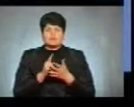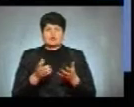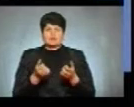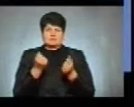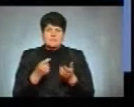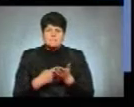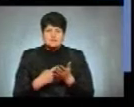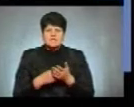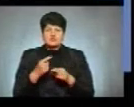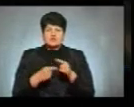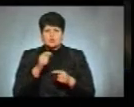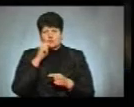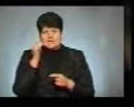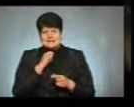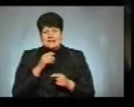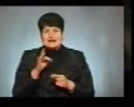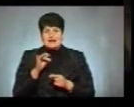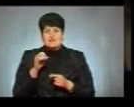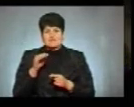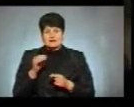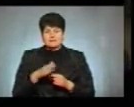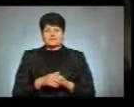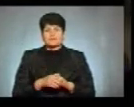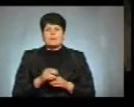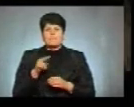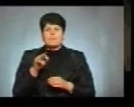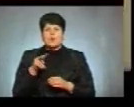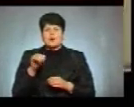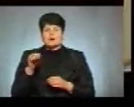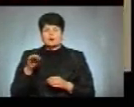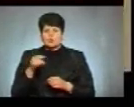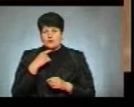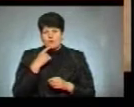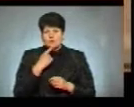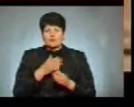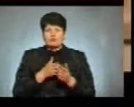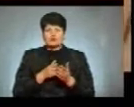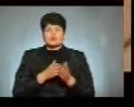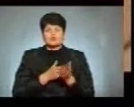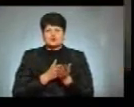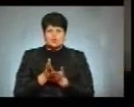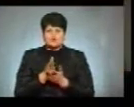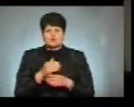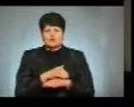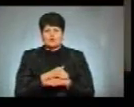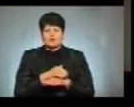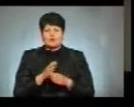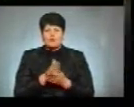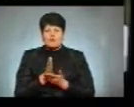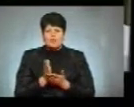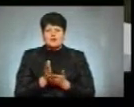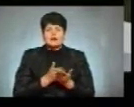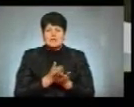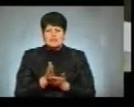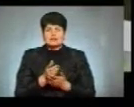через всеукраїнський референдум». Політолог Олексій Гарань вважає, що у пункті щодо зовнішньої політики, яка є одною з основних компетенцій